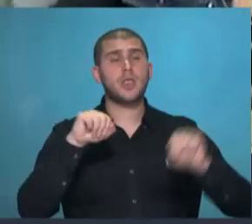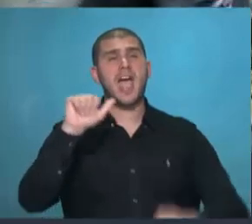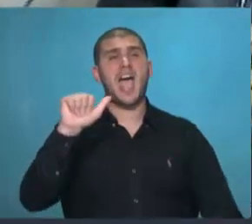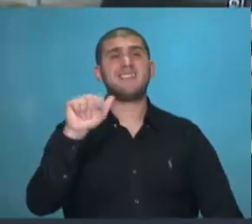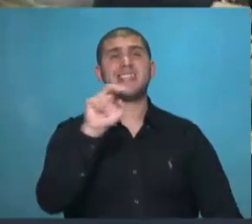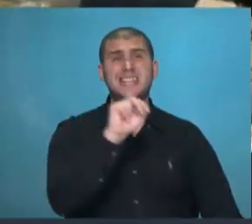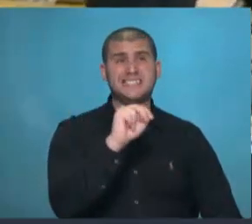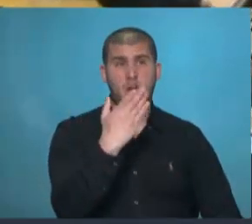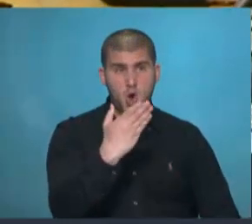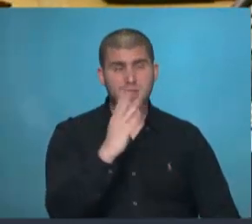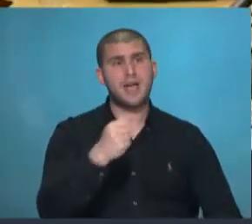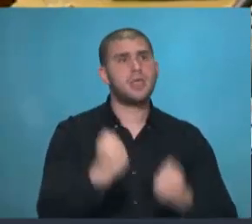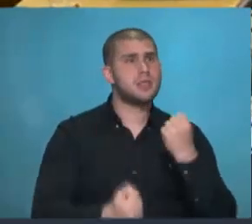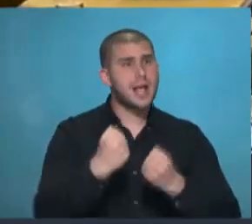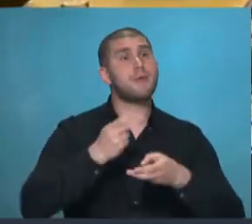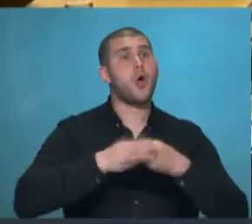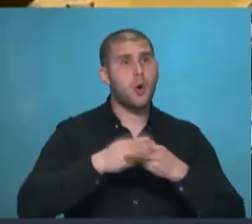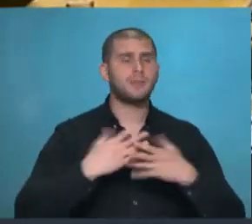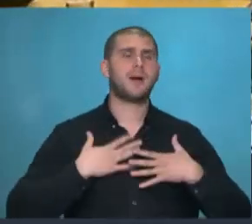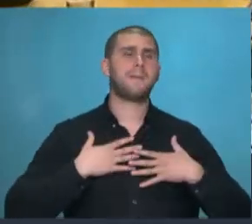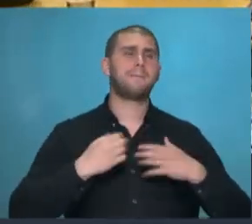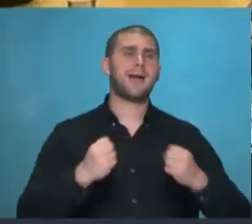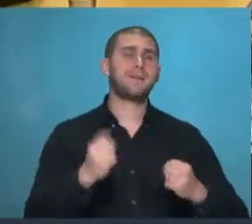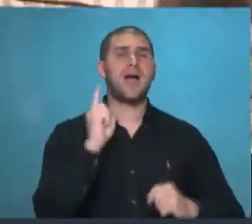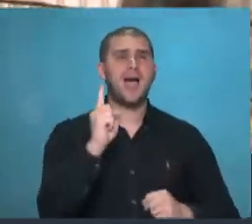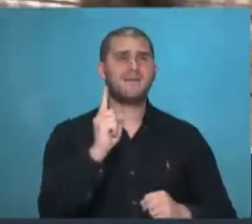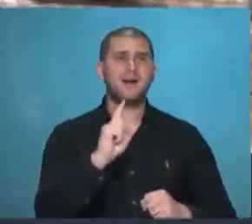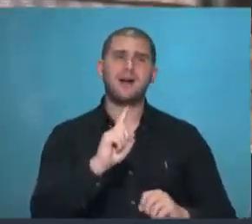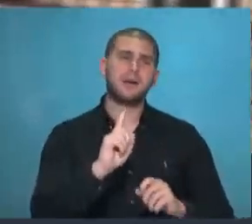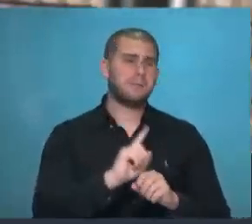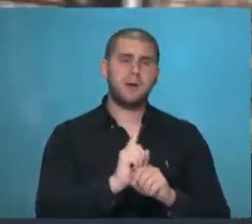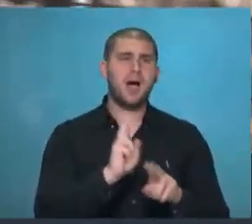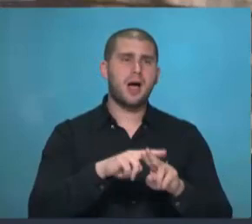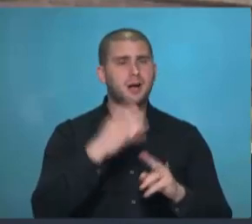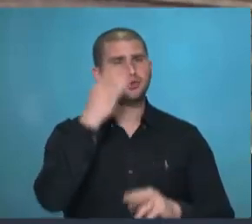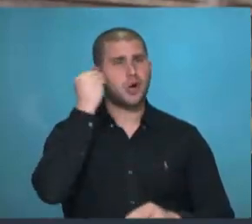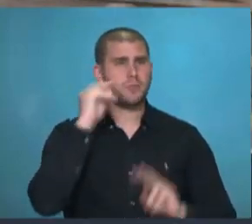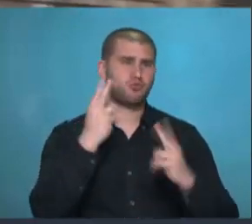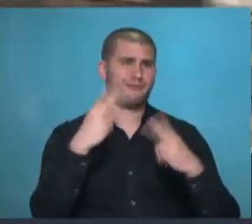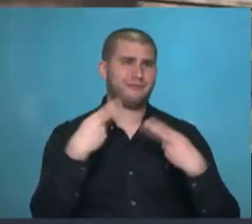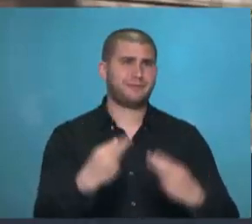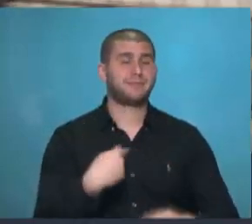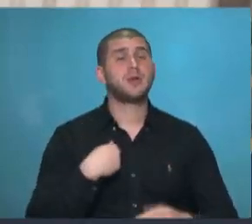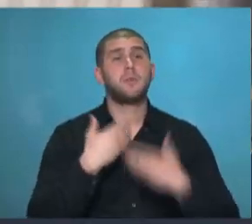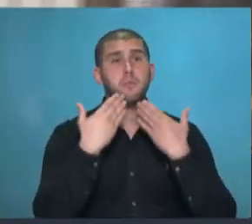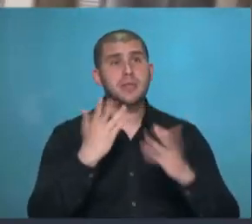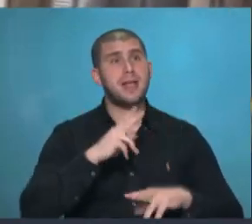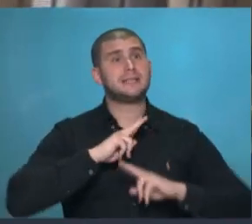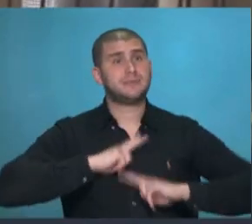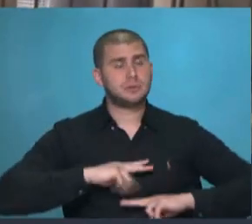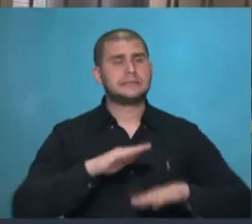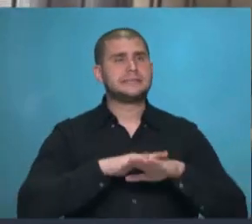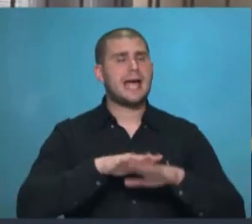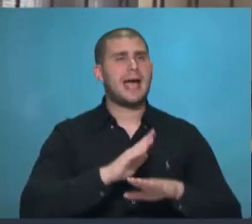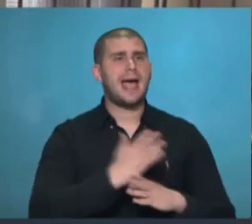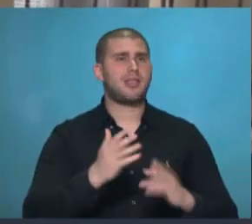ניסנקורן, והנהגים החולים הבריאו, אבל כנראה לא להרבה זמן. אנו מודים לחברה הסבלות ומתנצלים על אי הנוחות